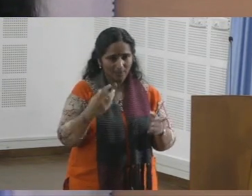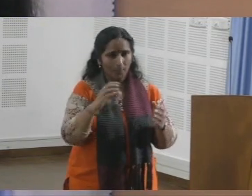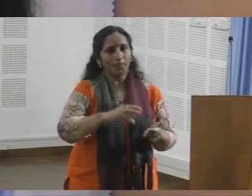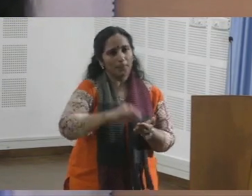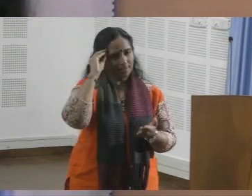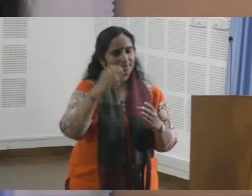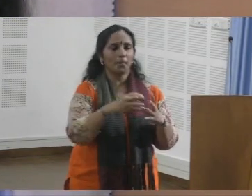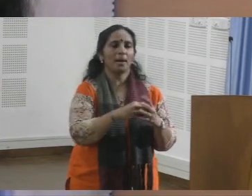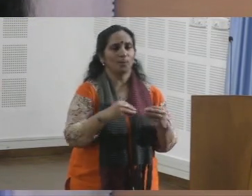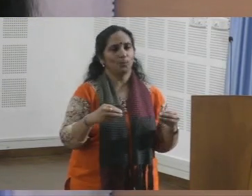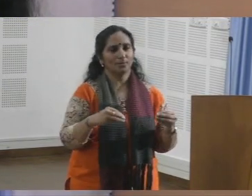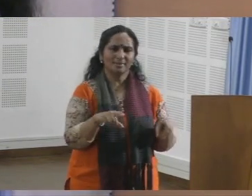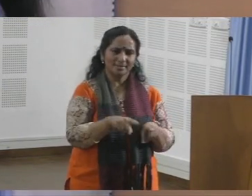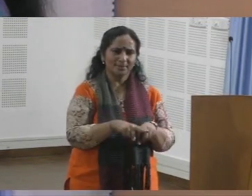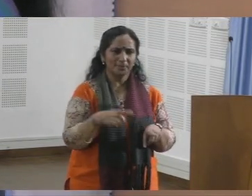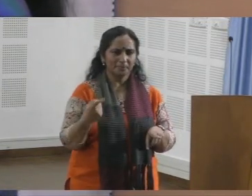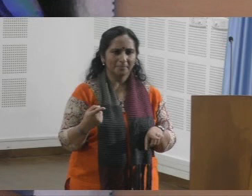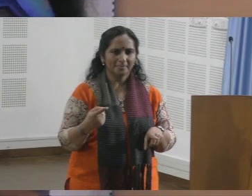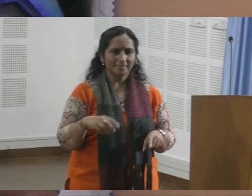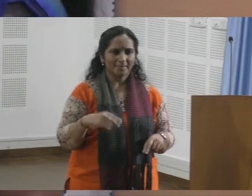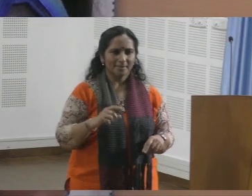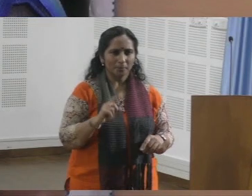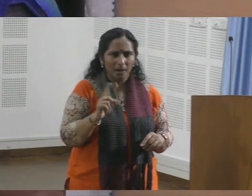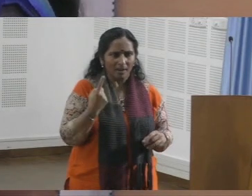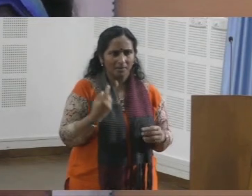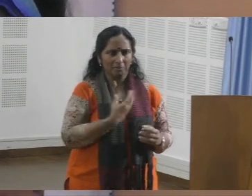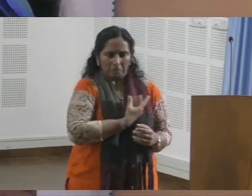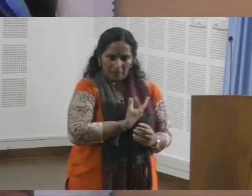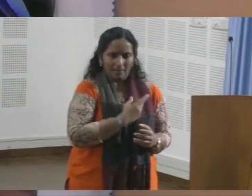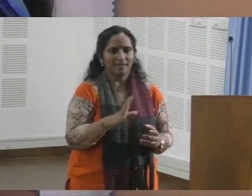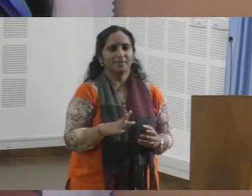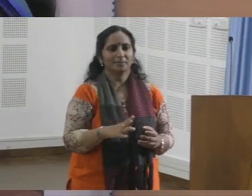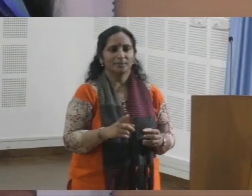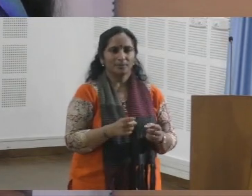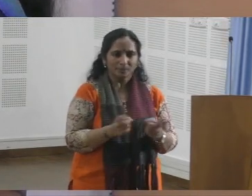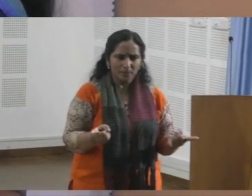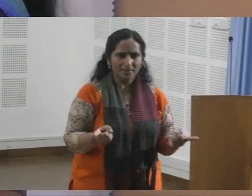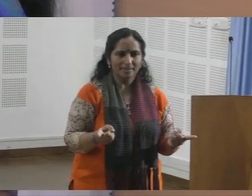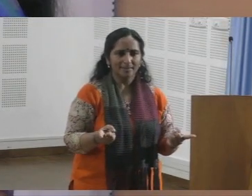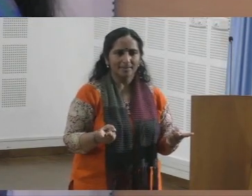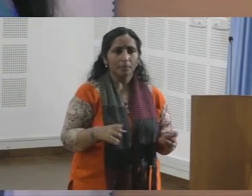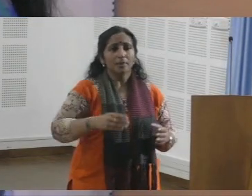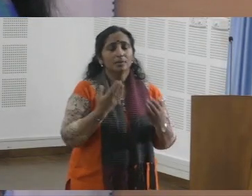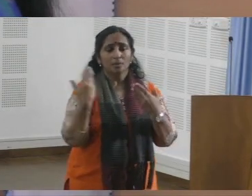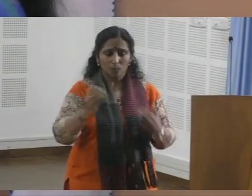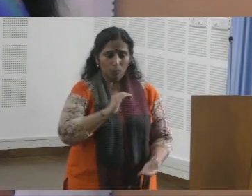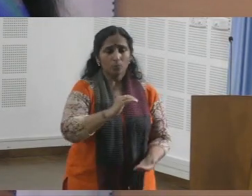എൻ്റെ ഏറ്റവും വലിയൊരു നേട്ടമായിട്ട് ഞാൻ കാണുന്നത്. എനിക്ക് അത്രയും പേടിയായിരുന്നു. പക്ഷേ അവനെ സ്കൂളിൽ കൊണ്ടുപോകാൻ എനിക്ക് വേറെ